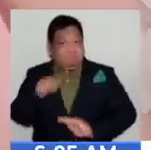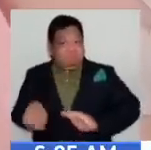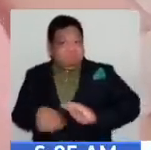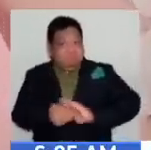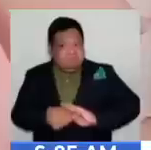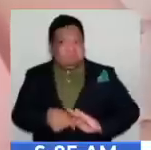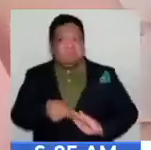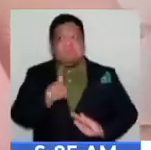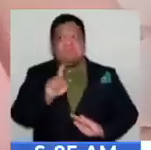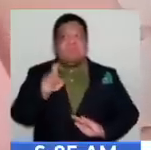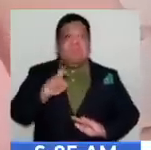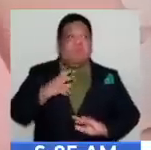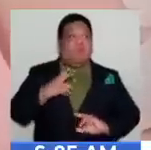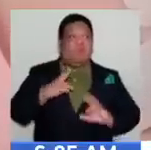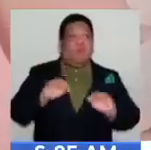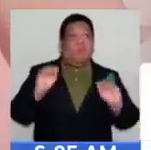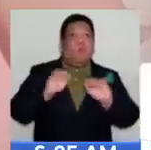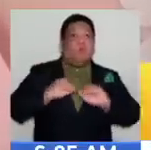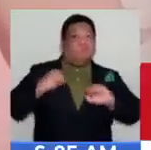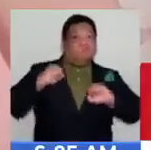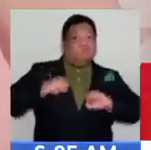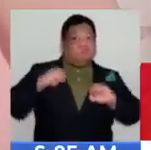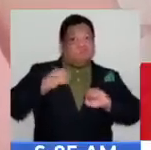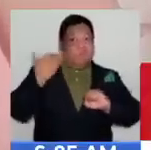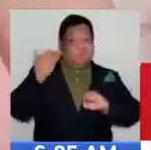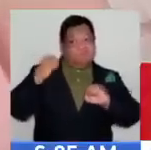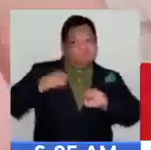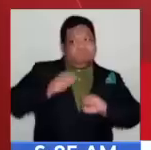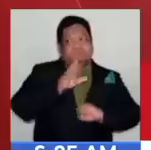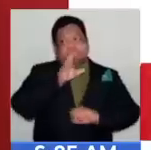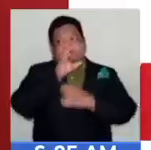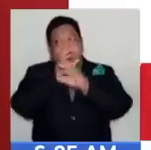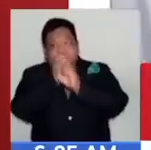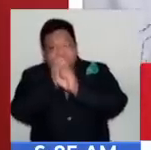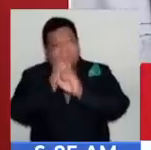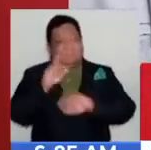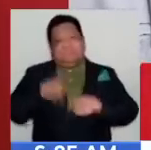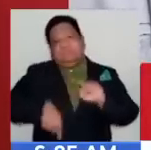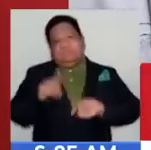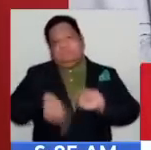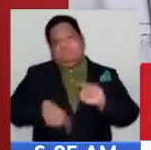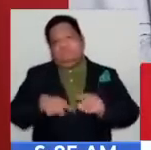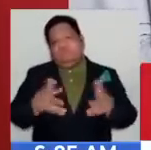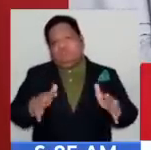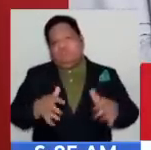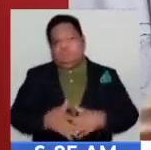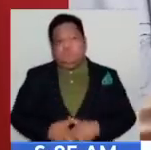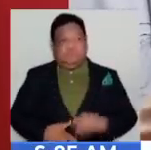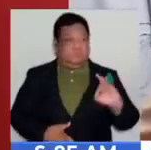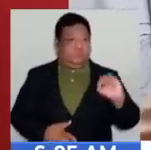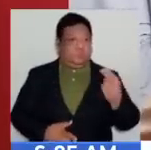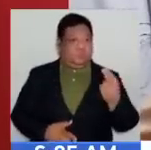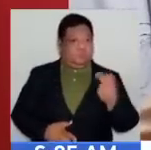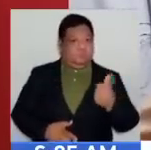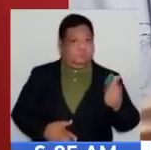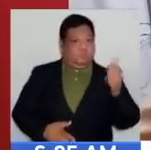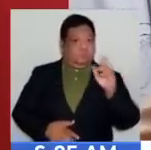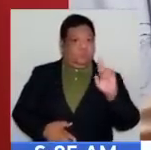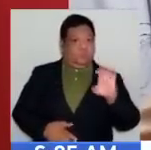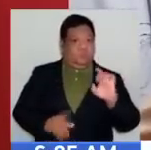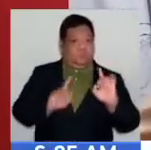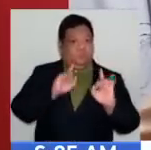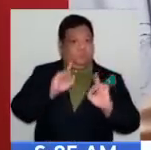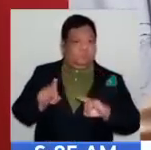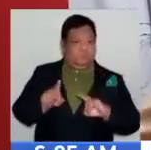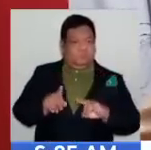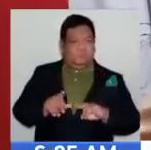na pinirmahan nito sa mga vaccine manufacturer. Tugon ni Duque. Sagot naman yan doon sa Senate hearing na alala